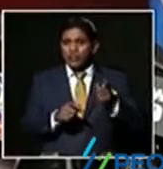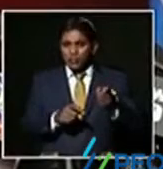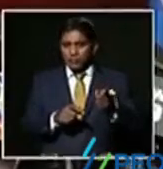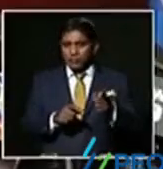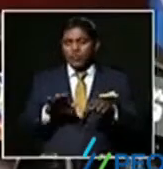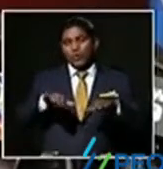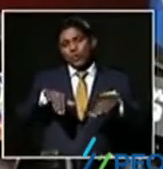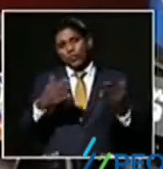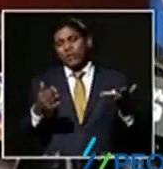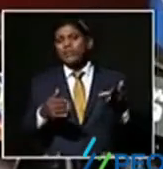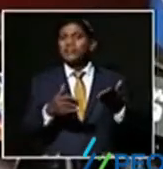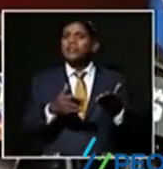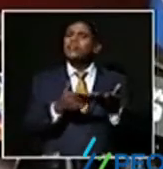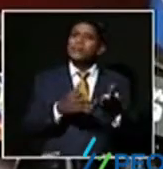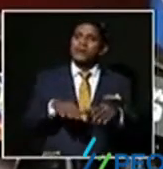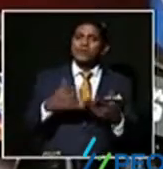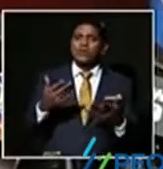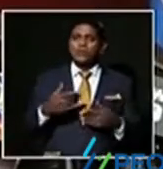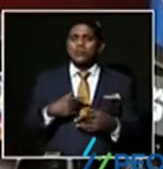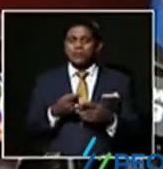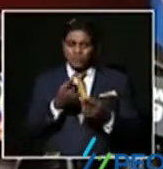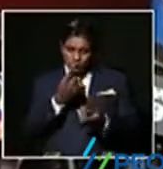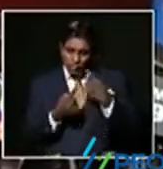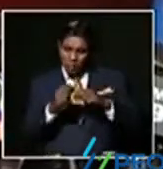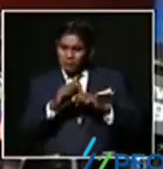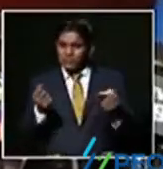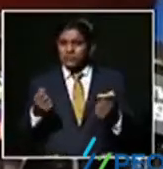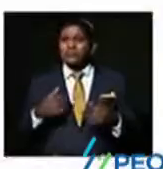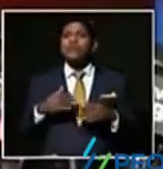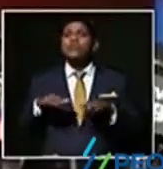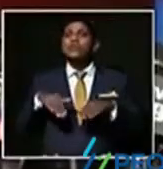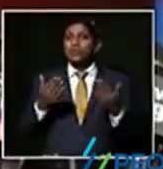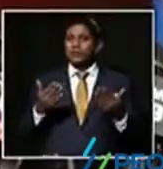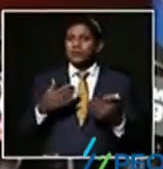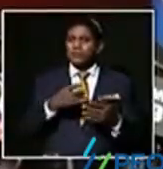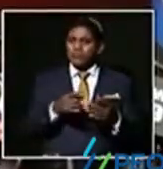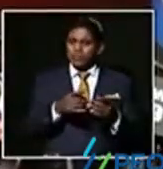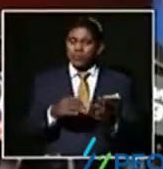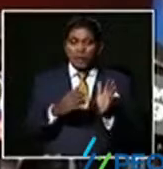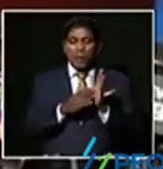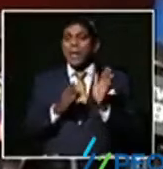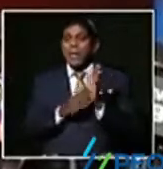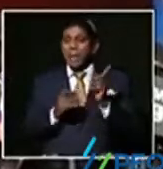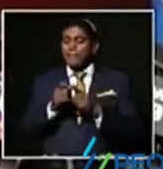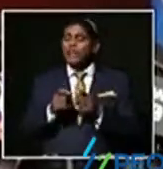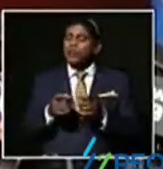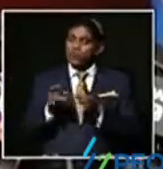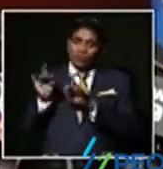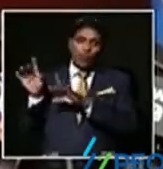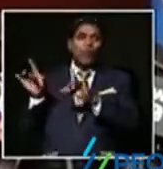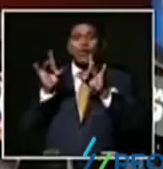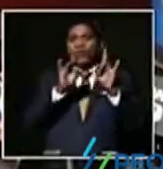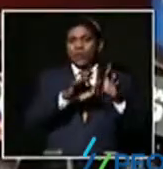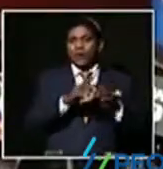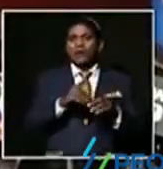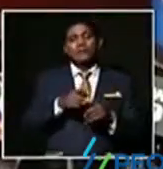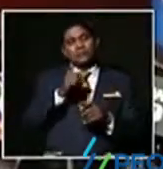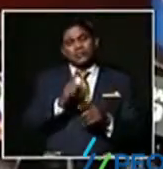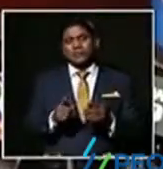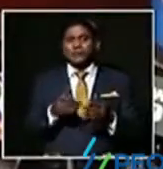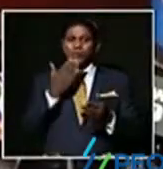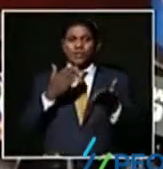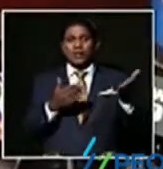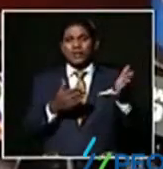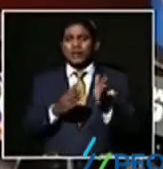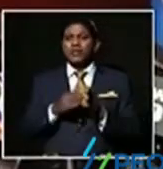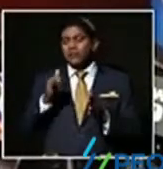දෙයකට කිසිම විද්‍යානුකූල භාවයක් නැතුව ඒ අවශ්‍ය දේවල් ඒ අමාත්‍යවරයාට ඕන විදිහට මම දැන් හෙට ඉඳන් සිදු වෙවි. මම දැන් සමහර